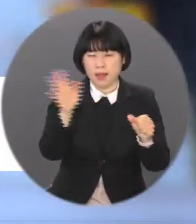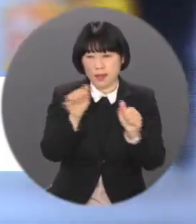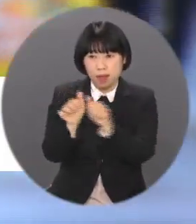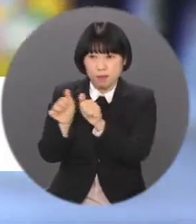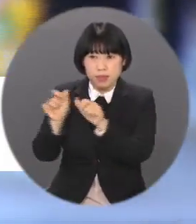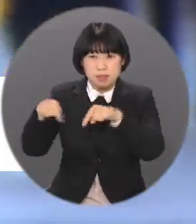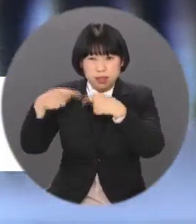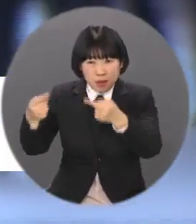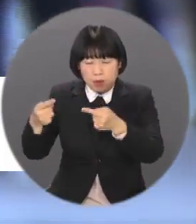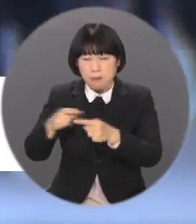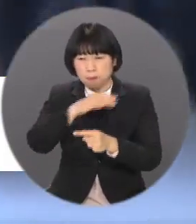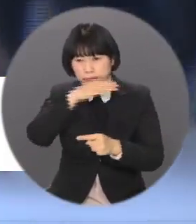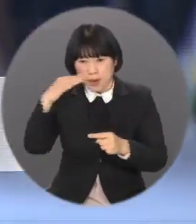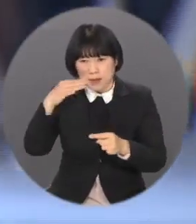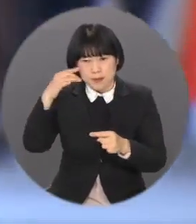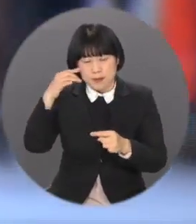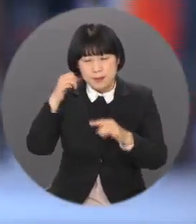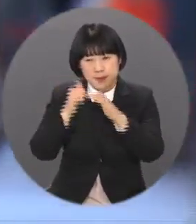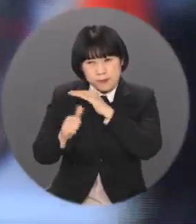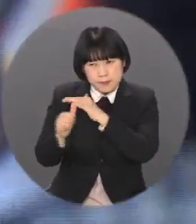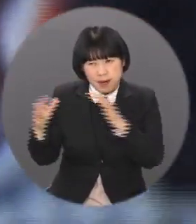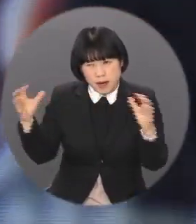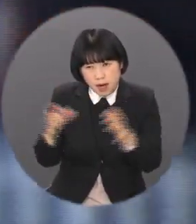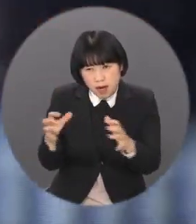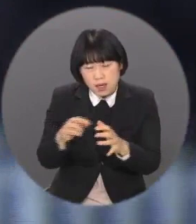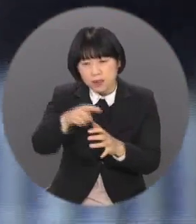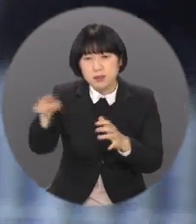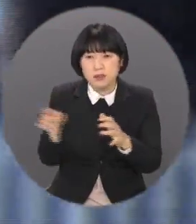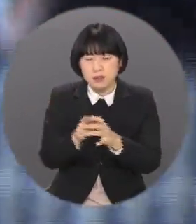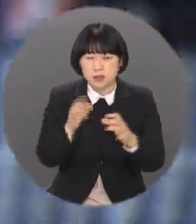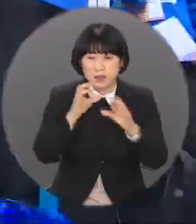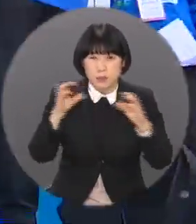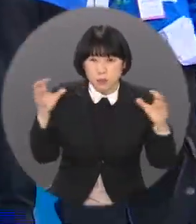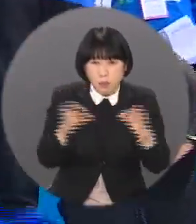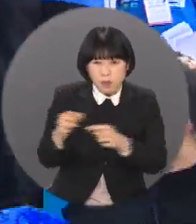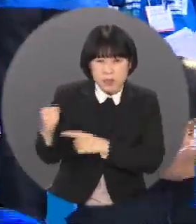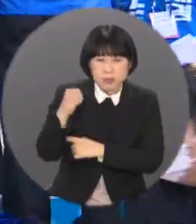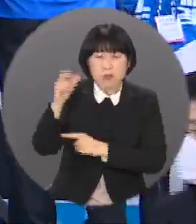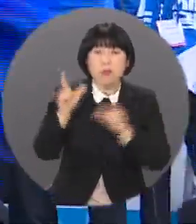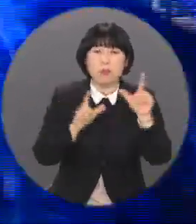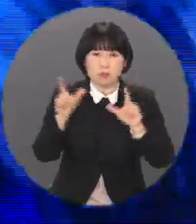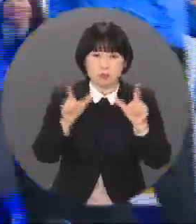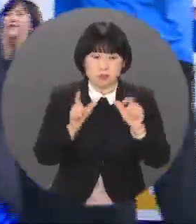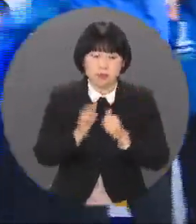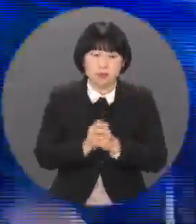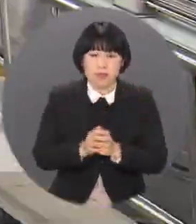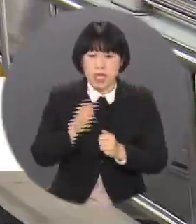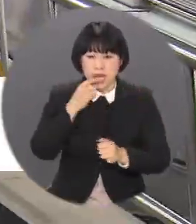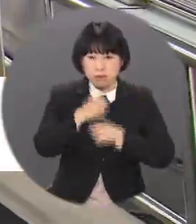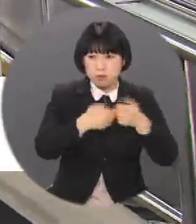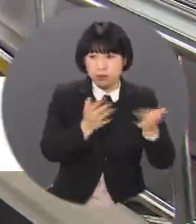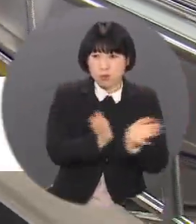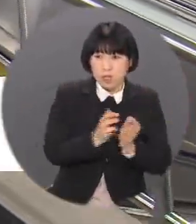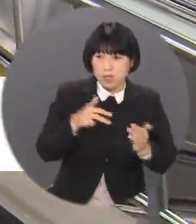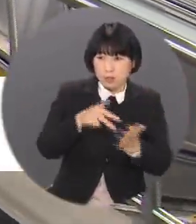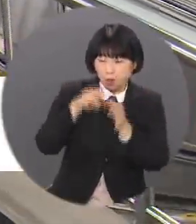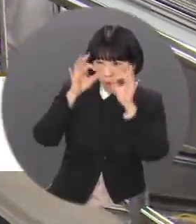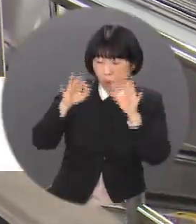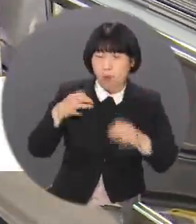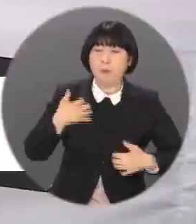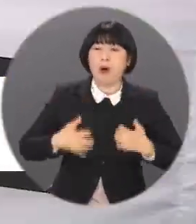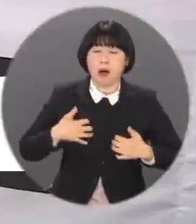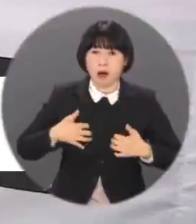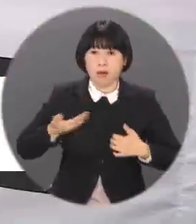다른 대표성을 가진 커뮤니티들이 집결하는 양상을 띠고 있는 겁니다. 민주당은 반기고 있지만 국민의힘